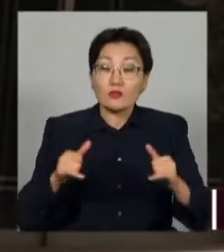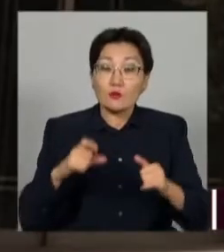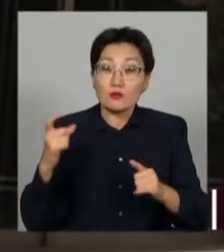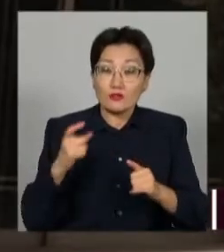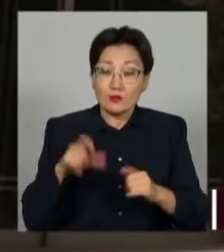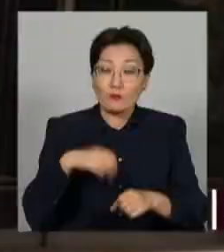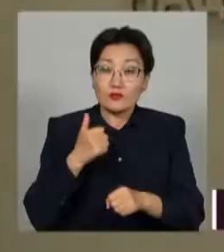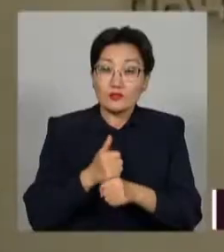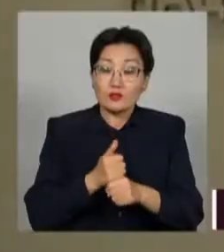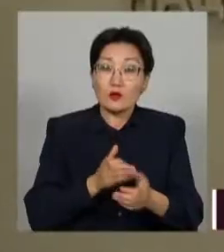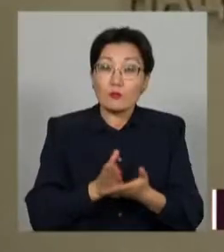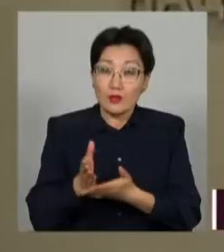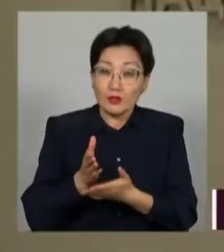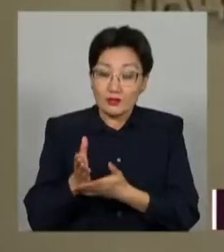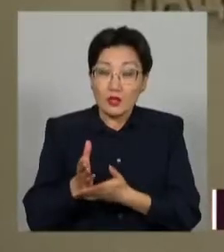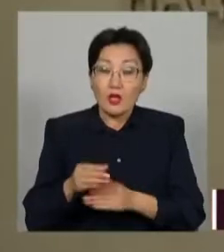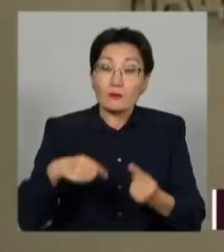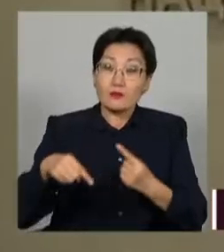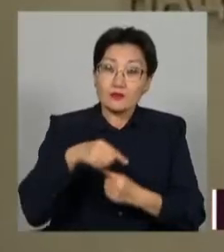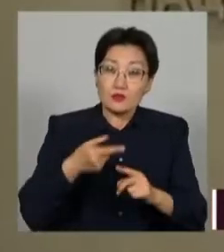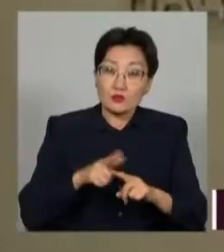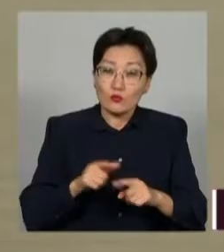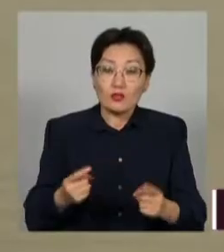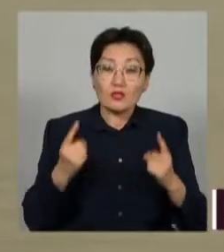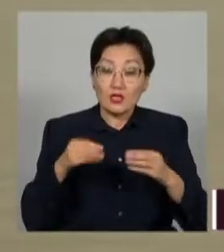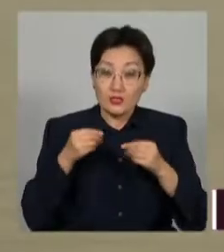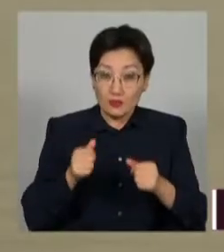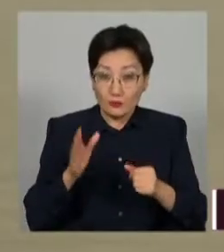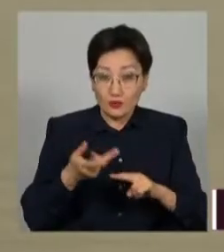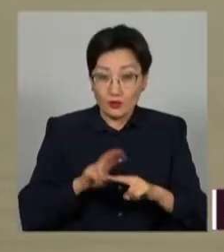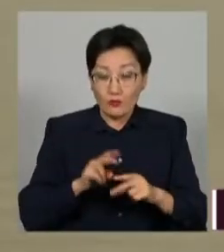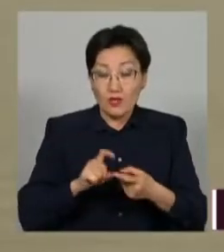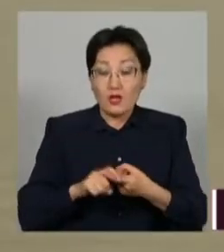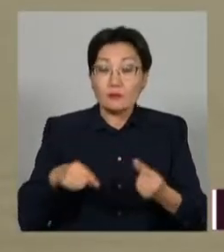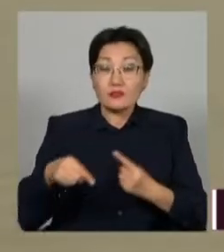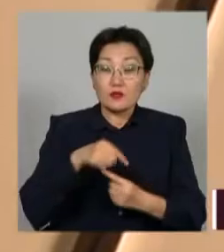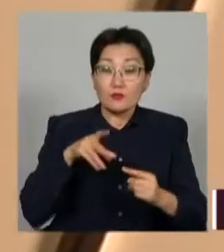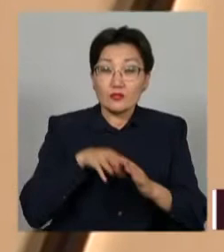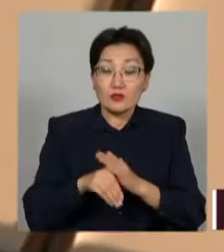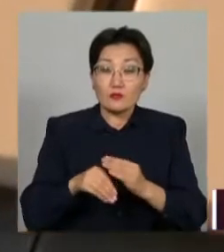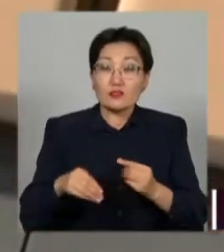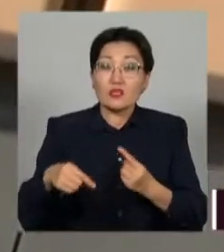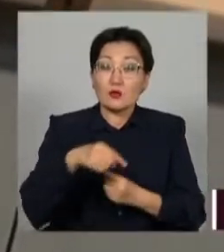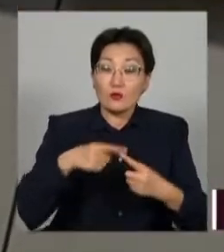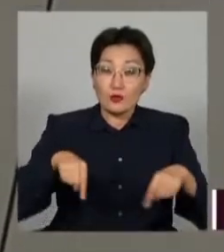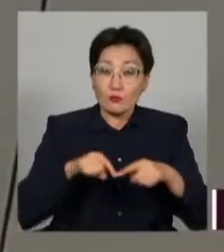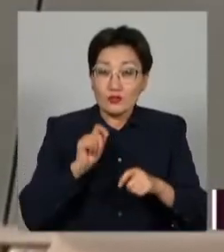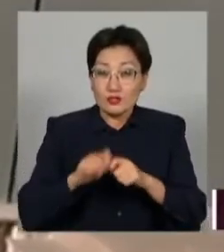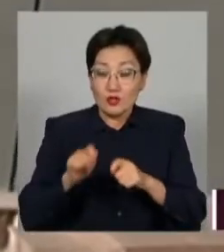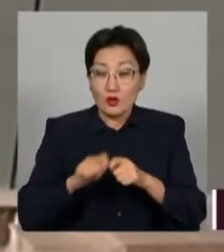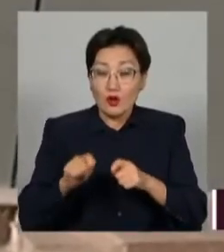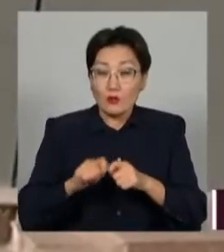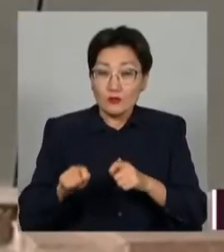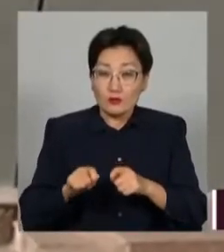экономиканың негізгі қозғаушы күші болып отырған бизнеске де әсер етпек. Сарапшылар бұл ретте кәсіпті әсіресе іскерлік ортаны қаржыландыру мүлде